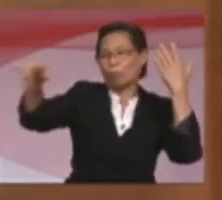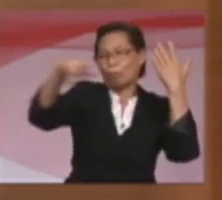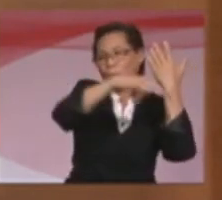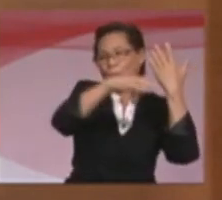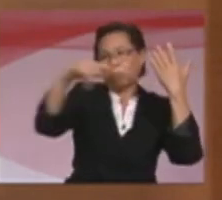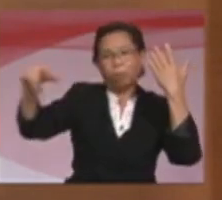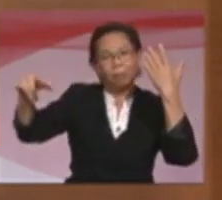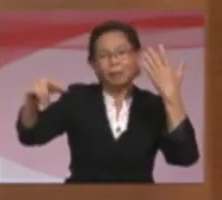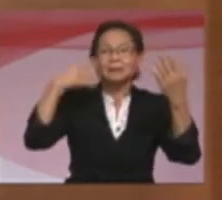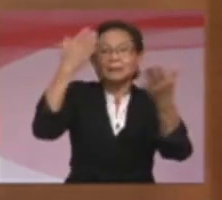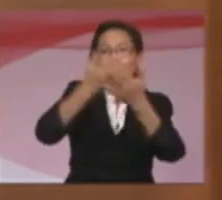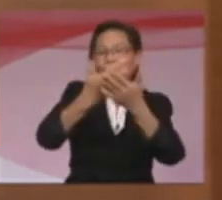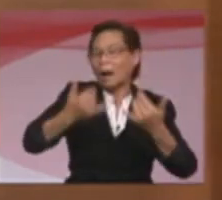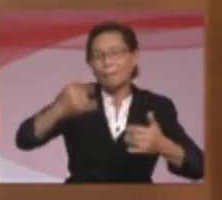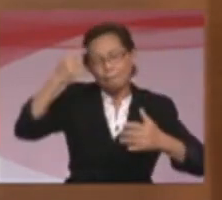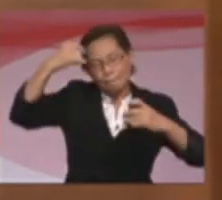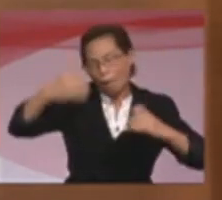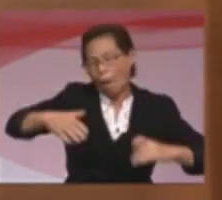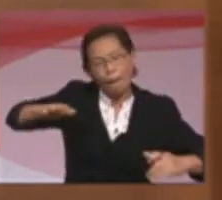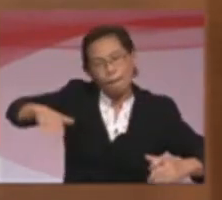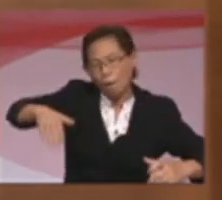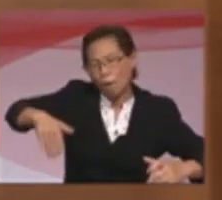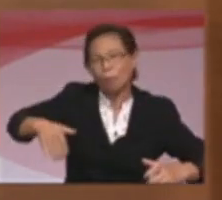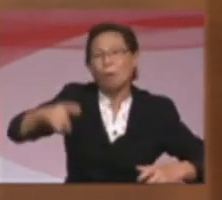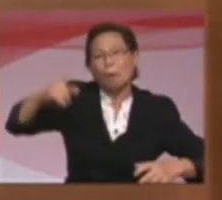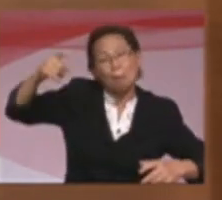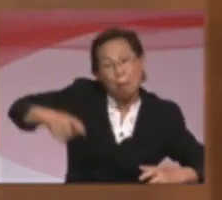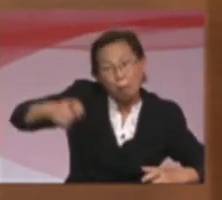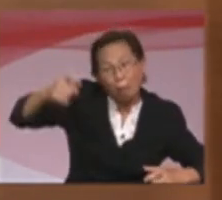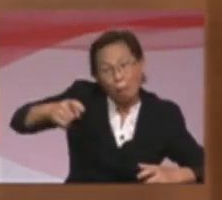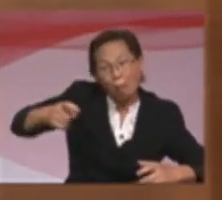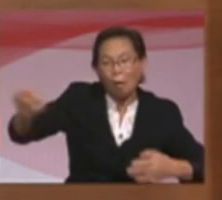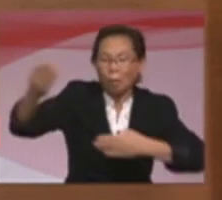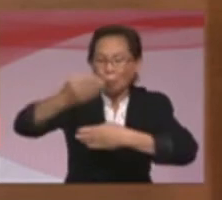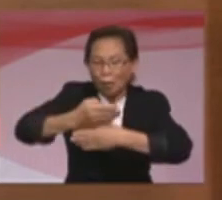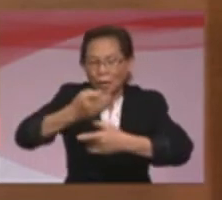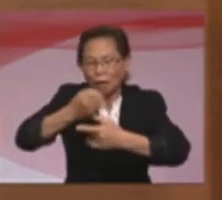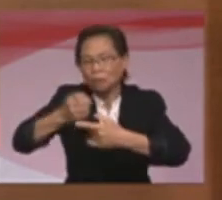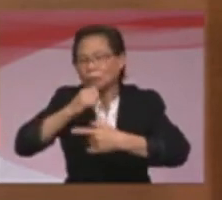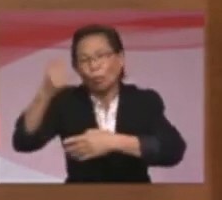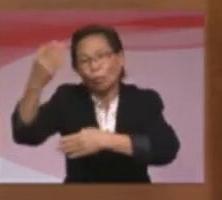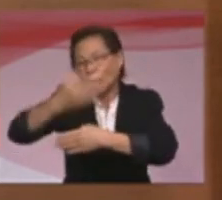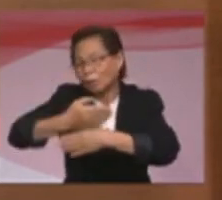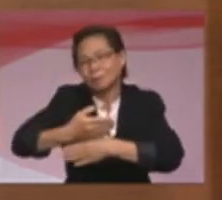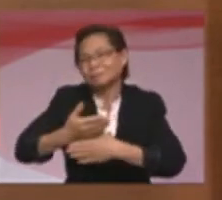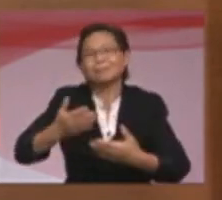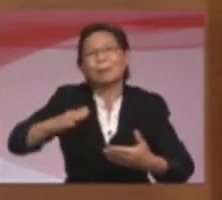ada sebarang keputusan sama ada mewajibkan mereka dikuarantin atau tidak. Cuma